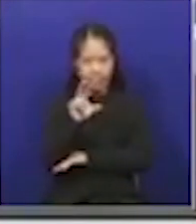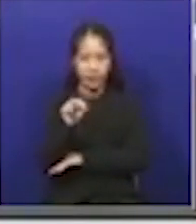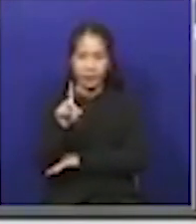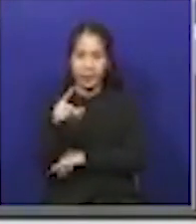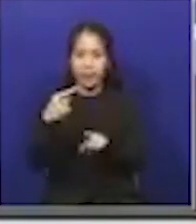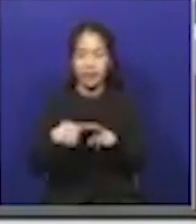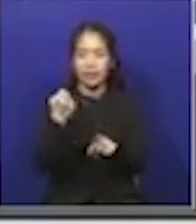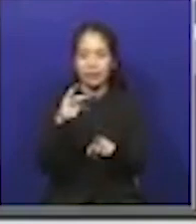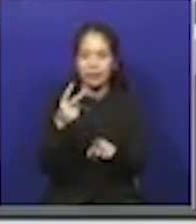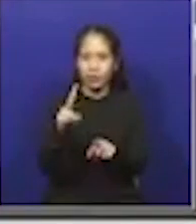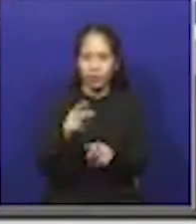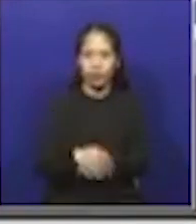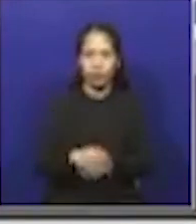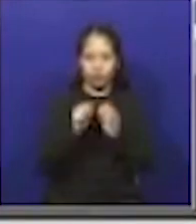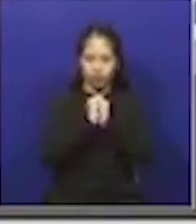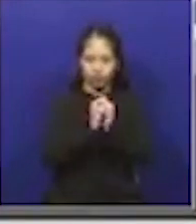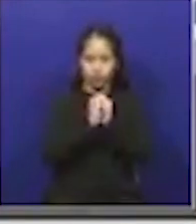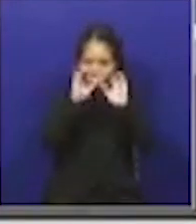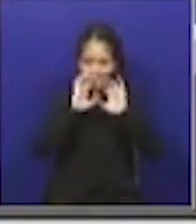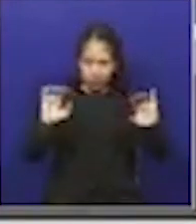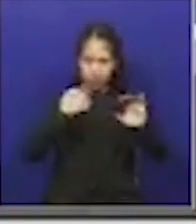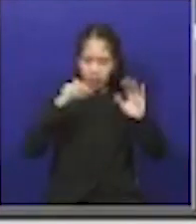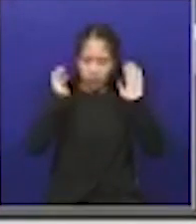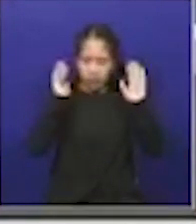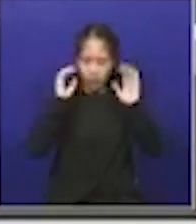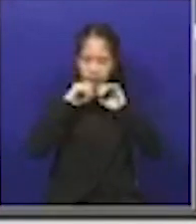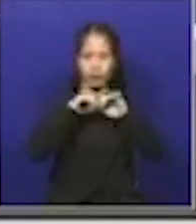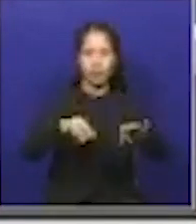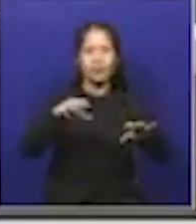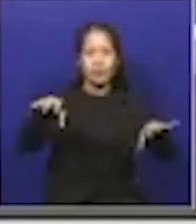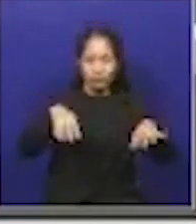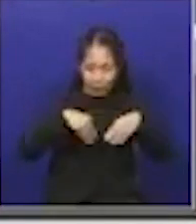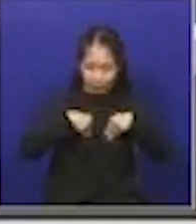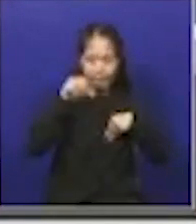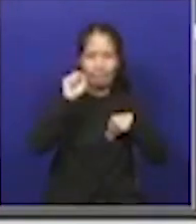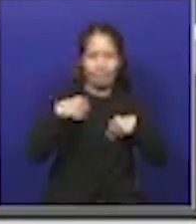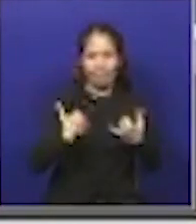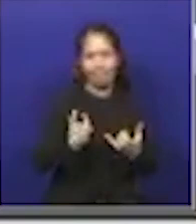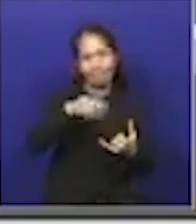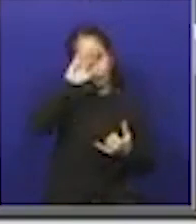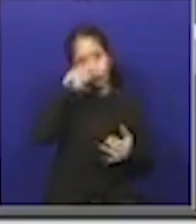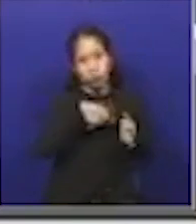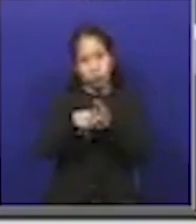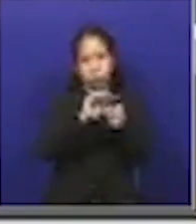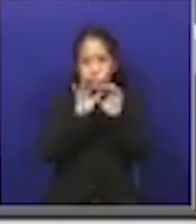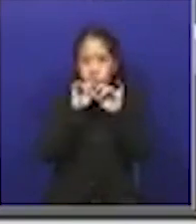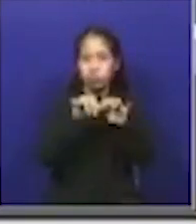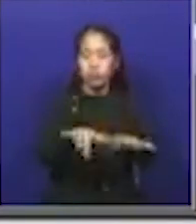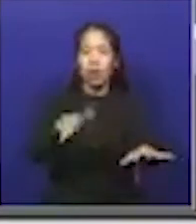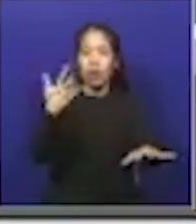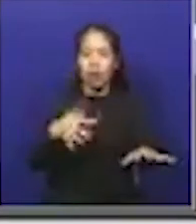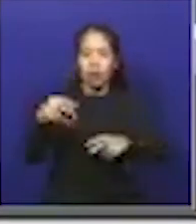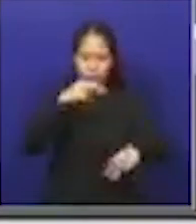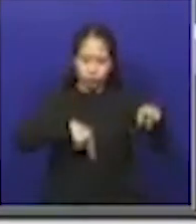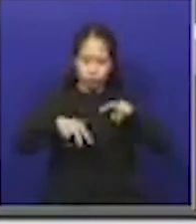30 ต่อ 31ธันวาคมรัฐบาลจีนออกมาแถลงการยอมรับว่ามีการระบาดของโรคและเริ่มมีการดูแลกักบริเว